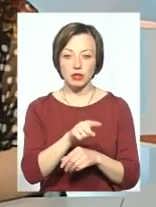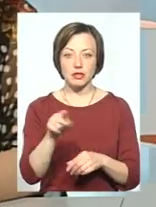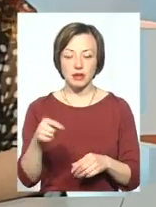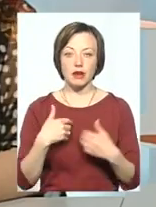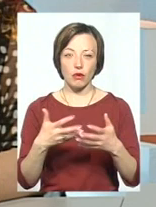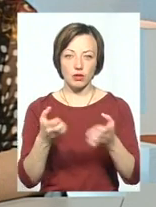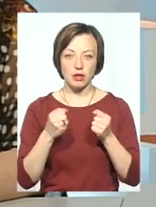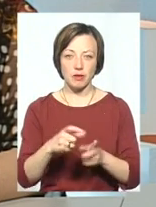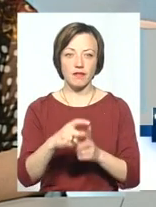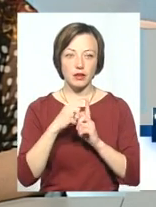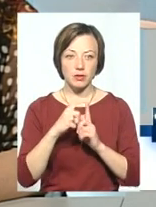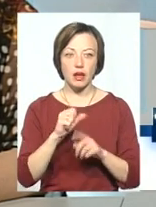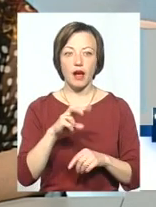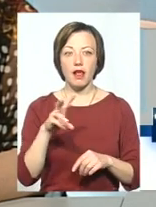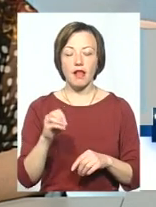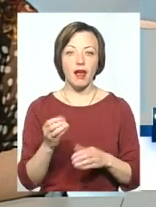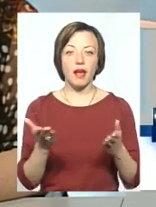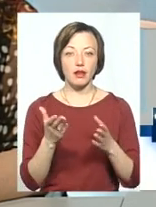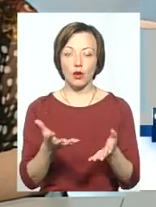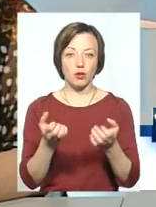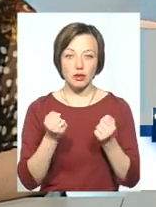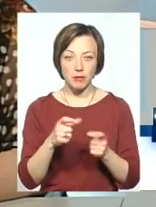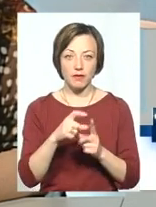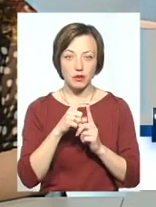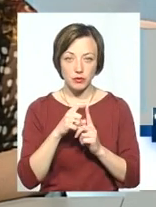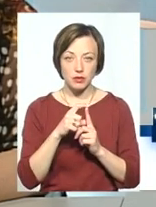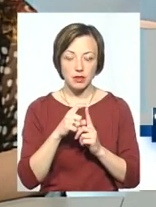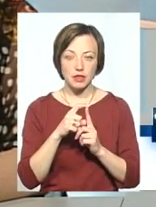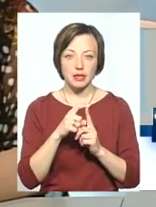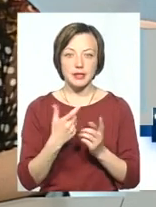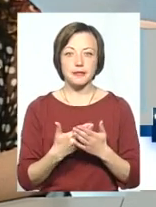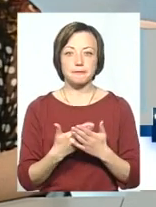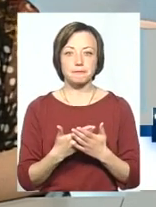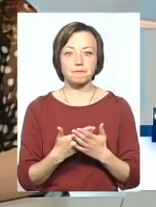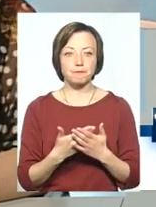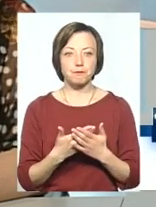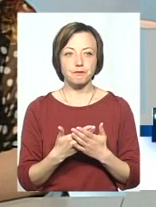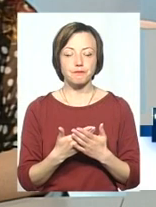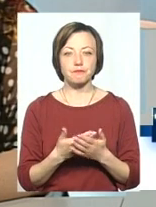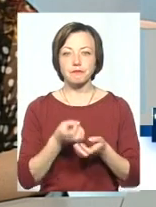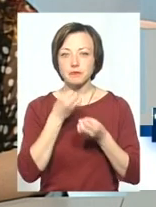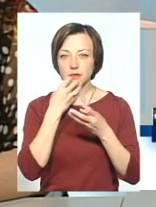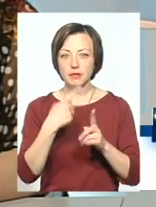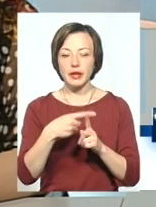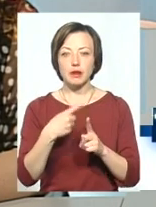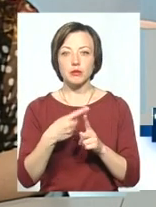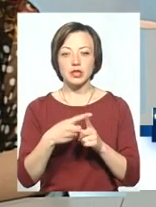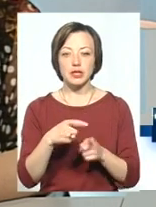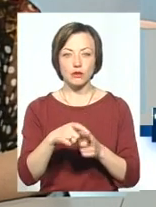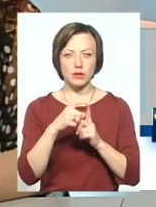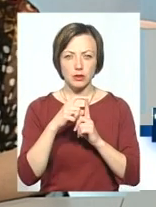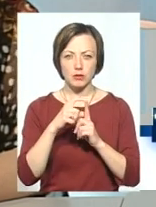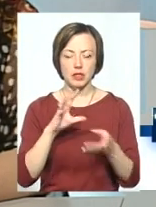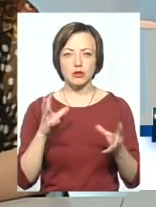я отримав відповіді, але на які не отримав от в скажемо под под позитивної е под